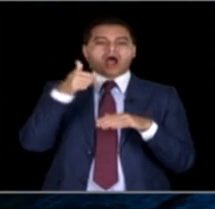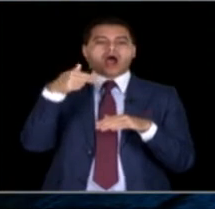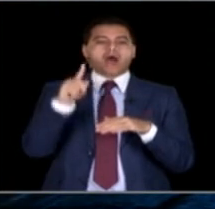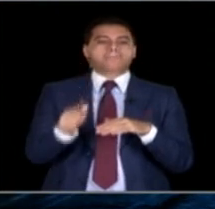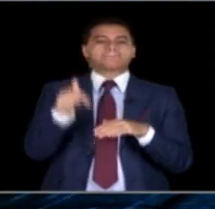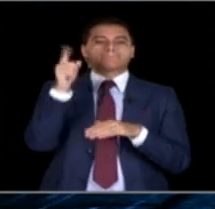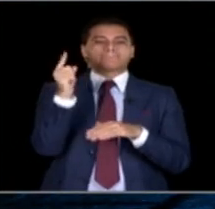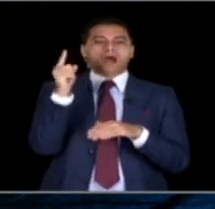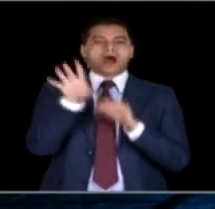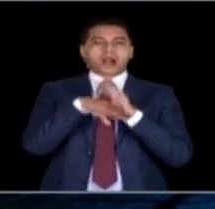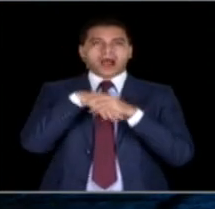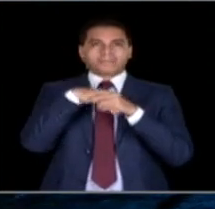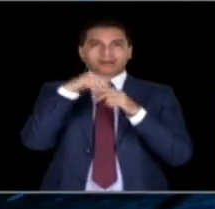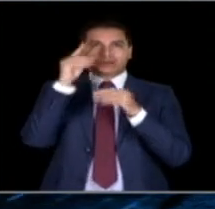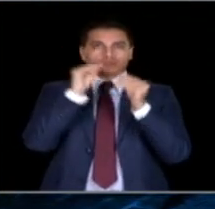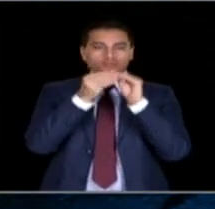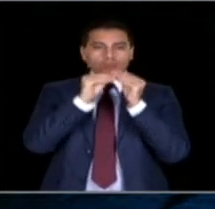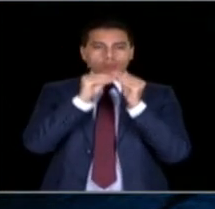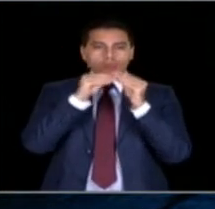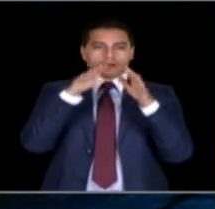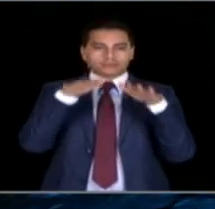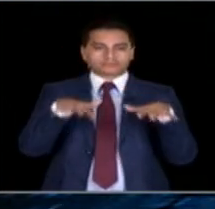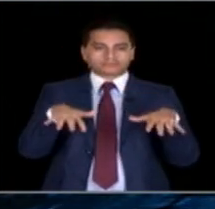صممها المهندس الفرنسي جان نوفال،